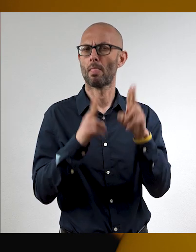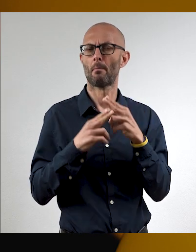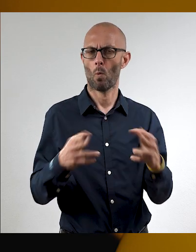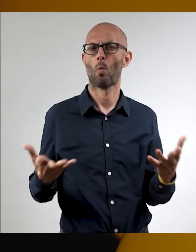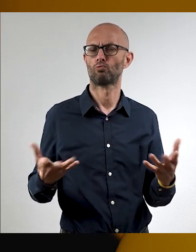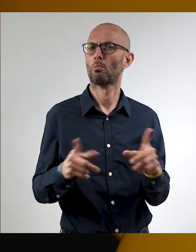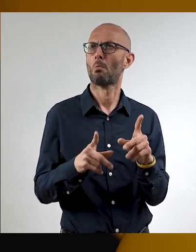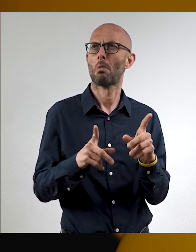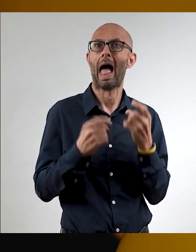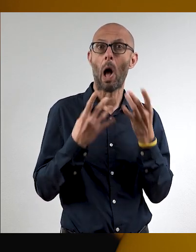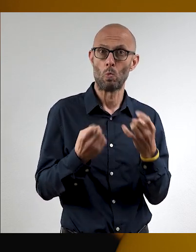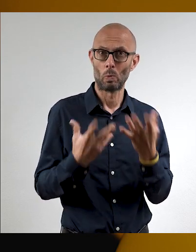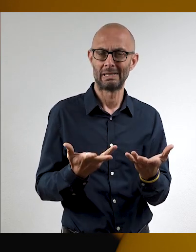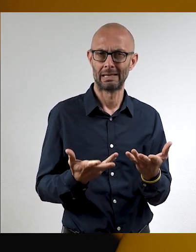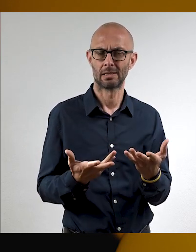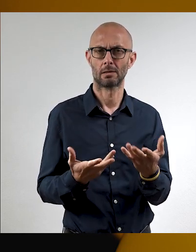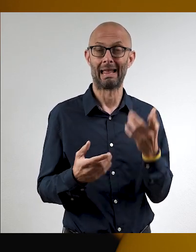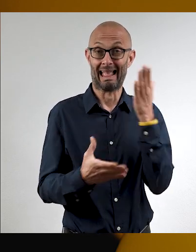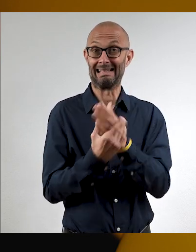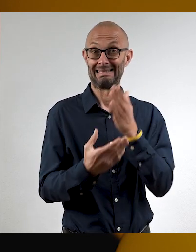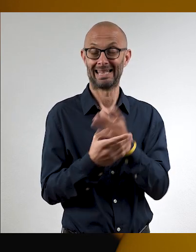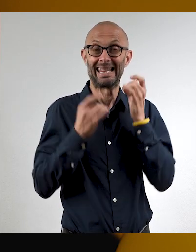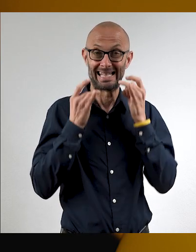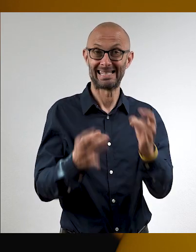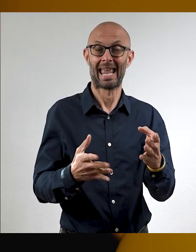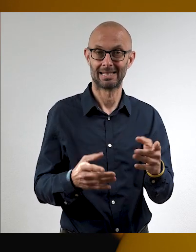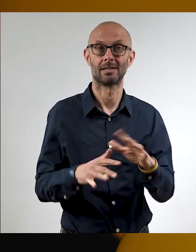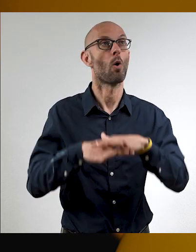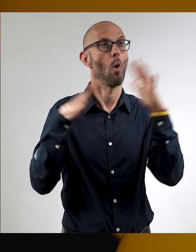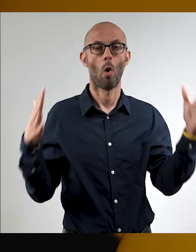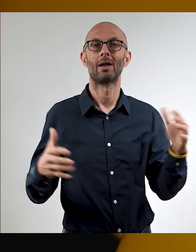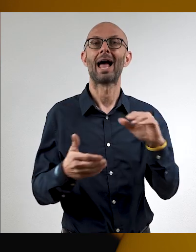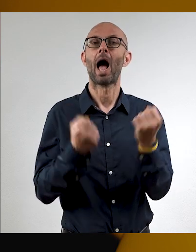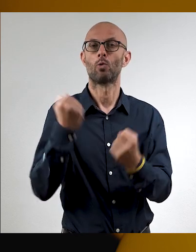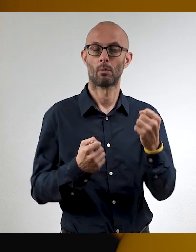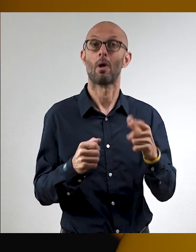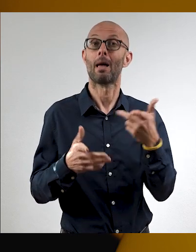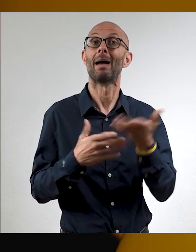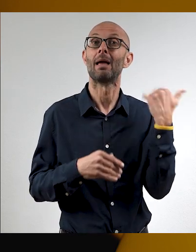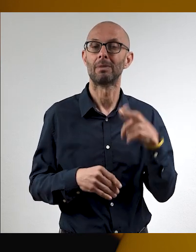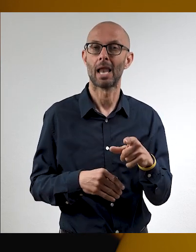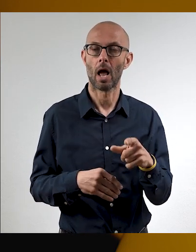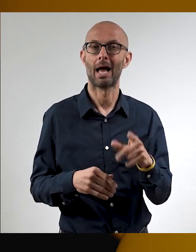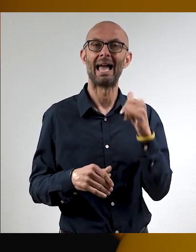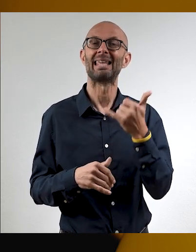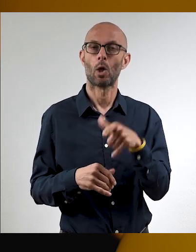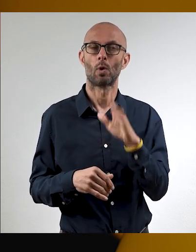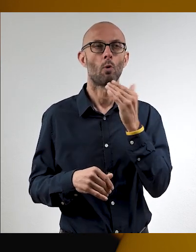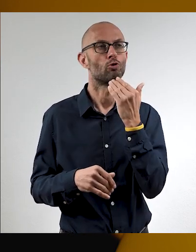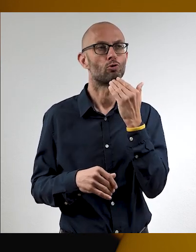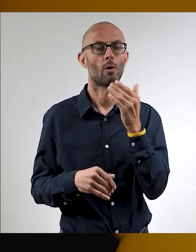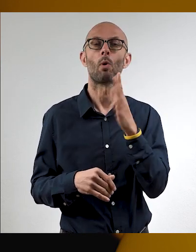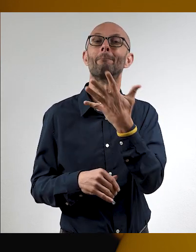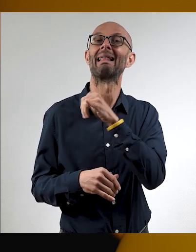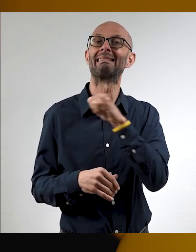biti res, ne more biti na avtocesti, na sredini ceste gora avtomobilov. Pa je bila. Januarja